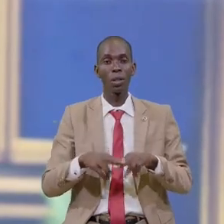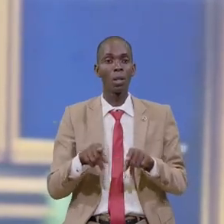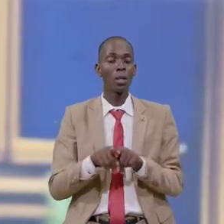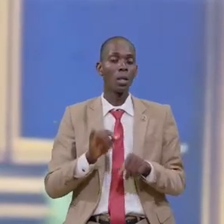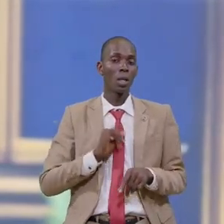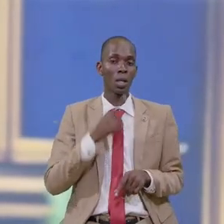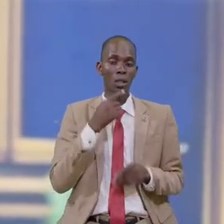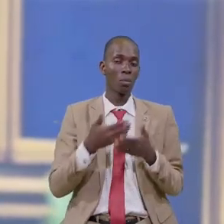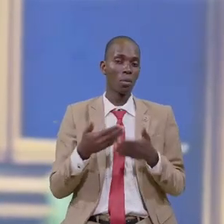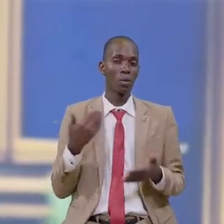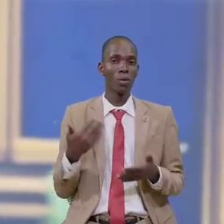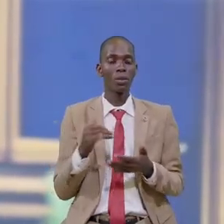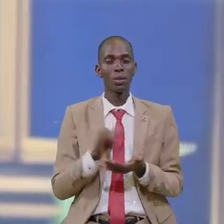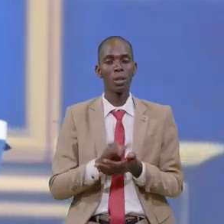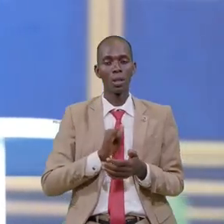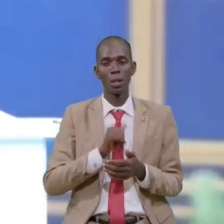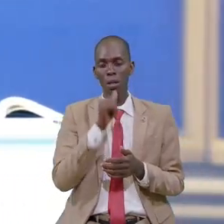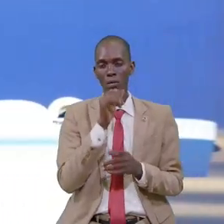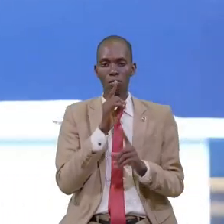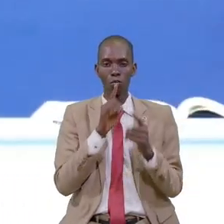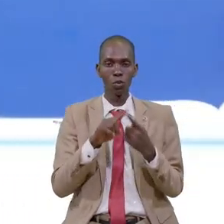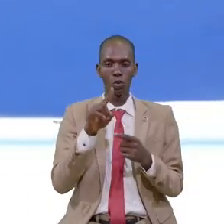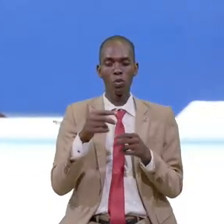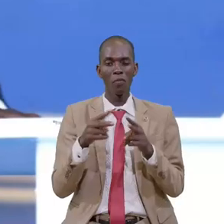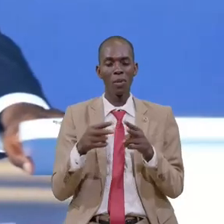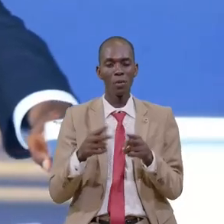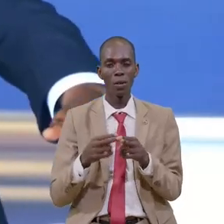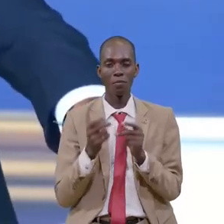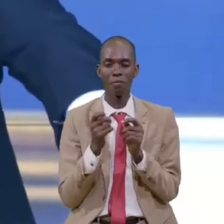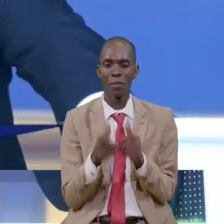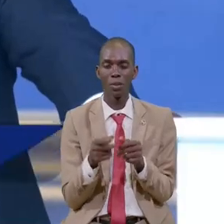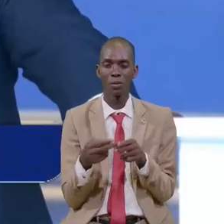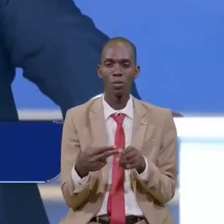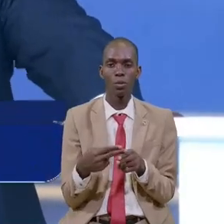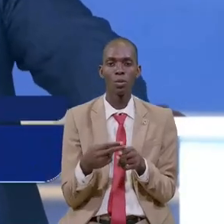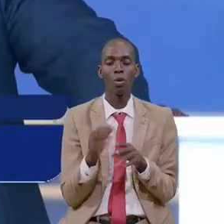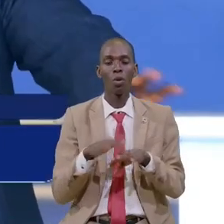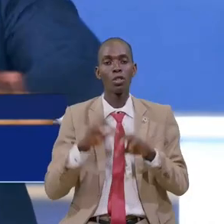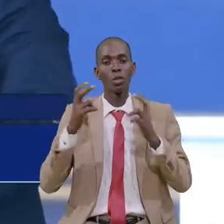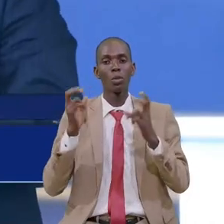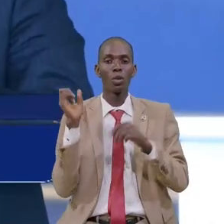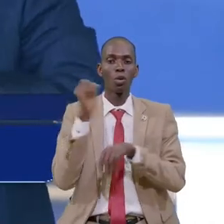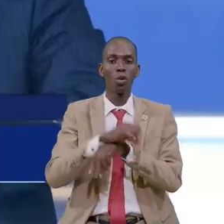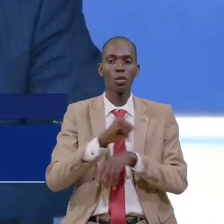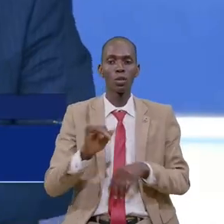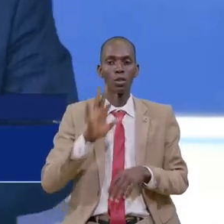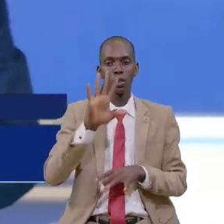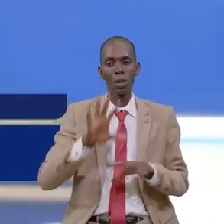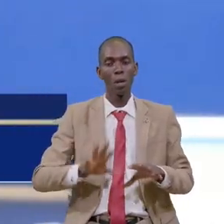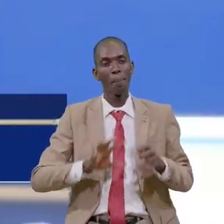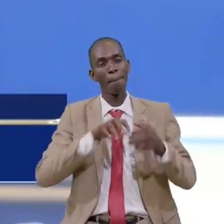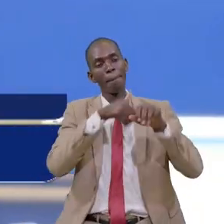je voudrais vous parler brièvement du message intitulé Conquérir sa